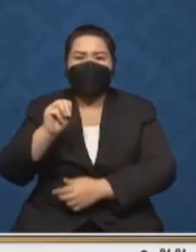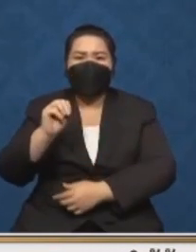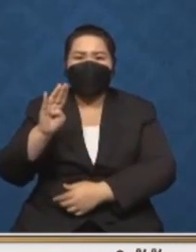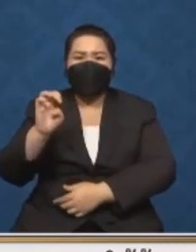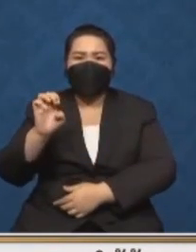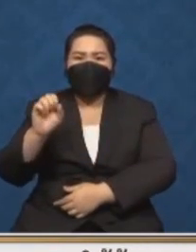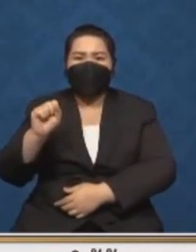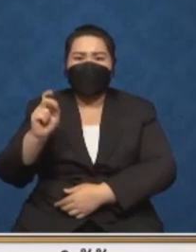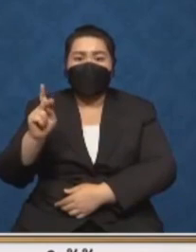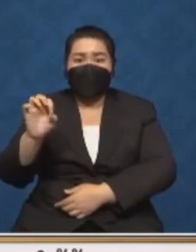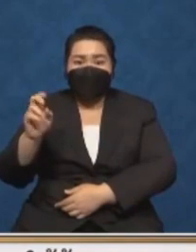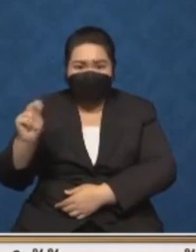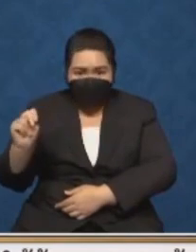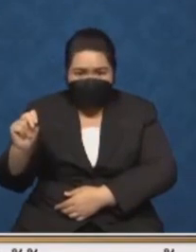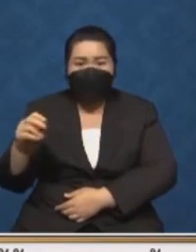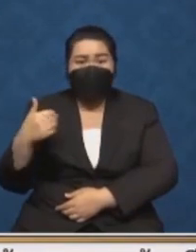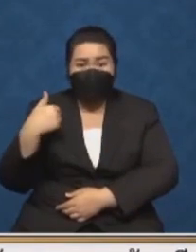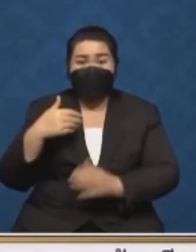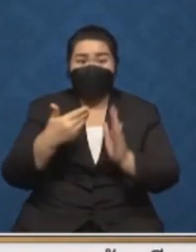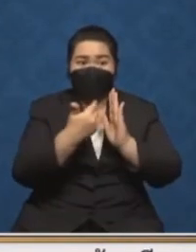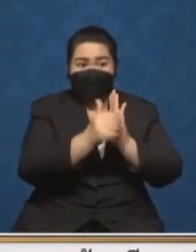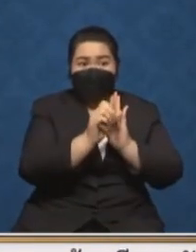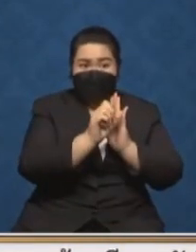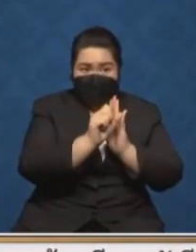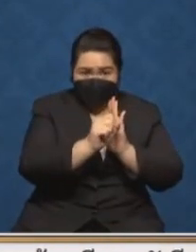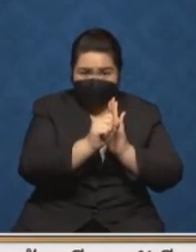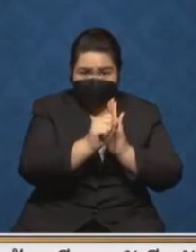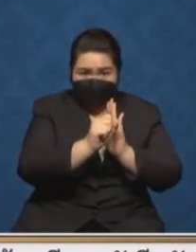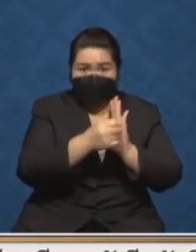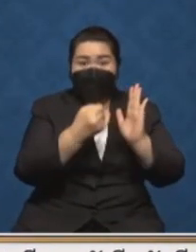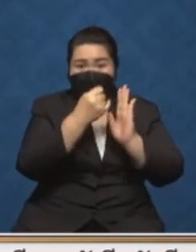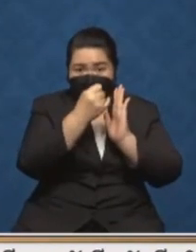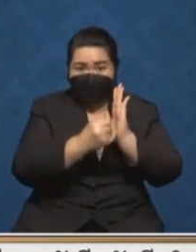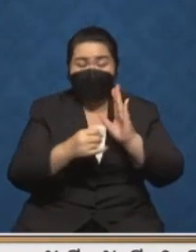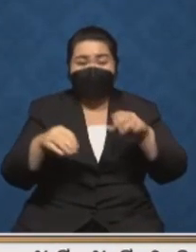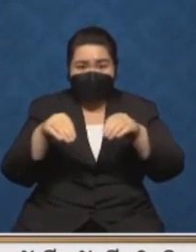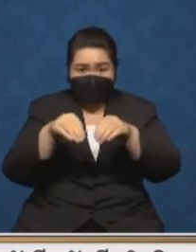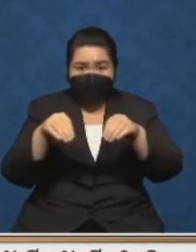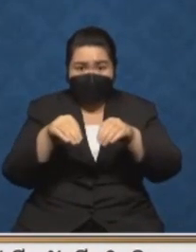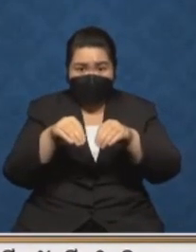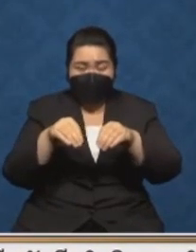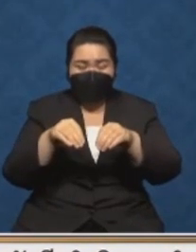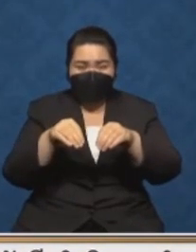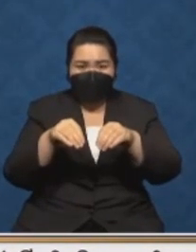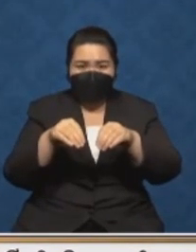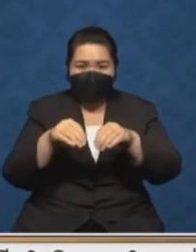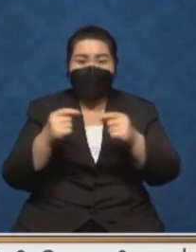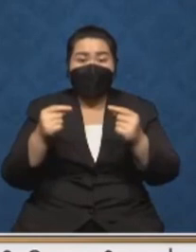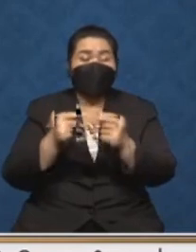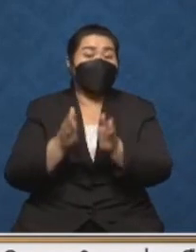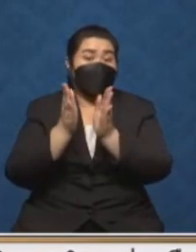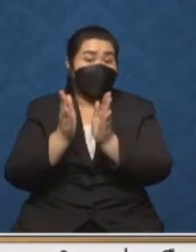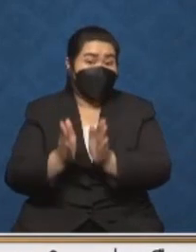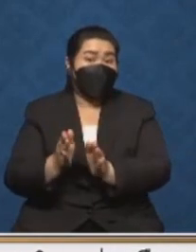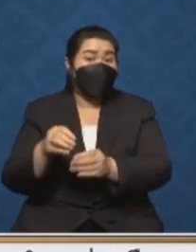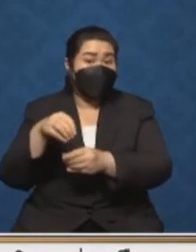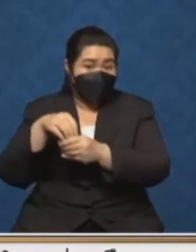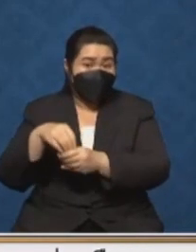ว้าง ทั้งในสกลนคร และจัหวัดข้างเคียงของกระเศษตกร